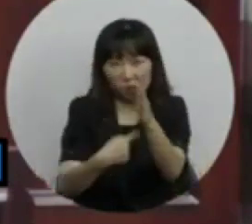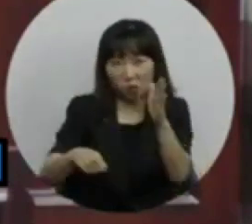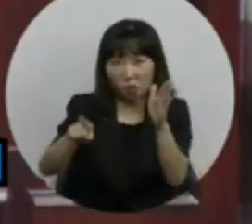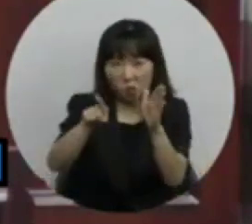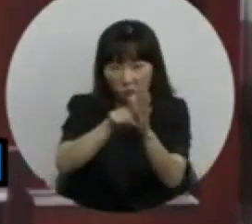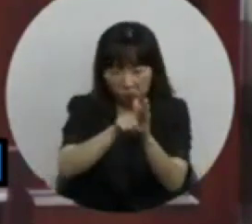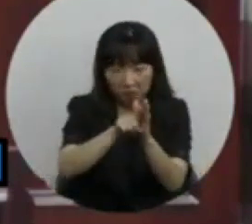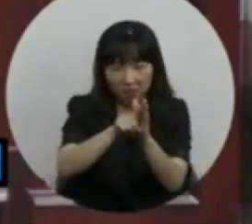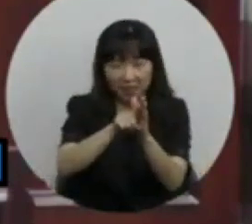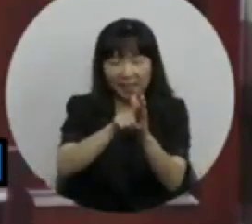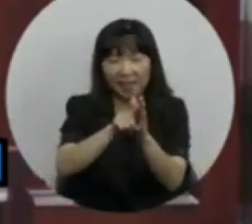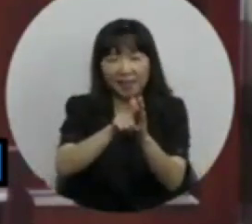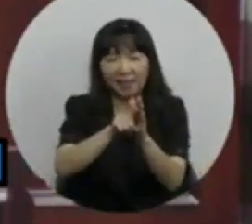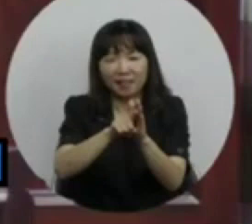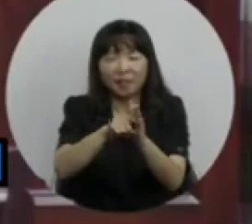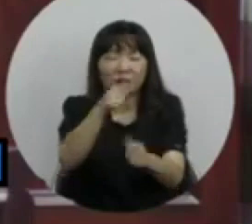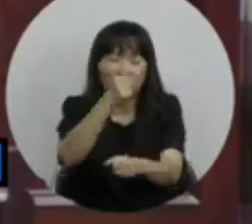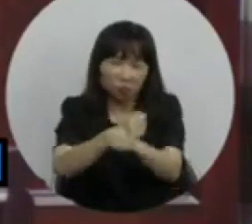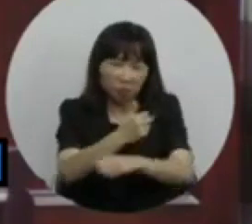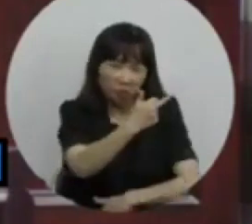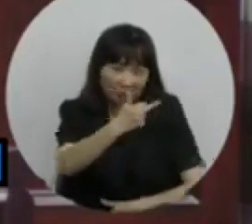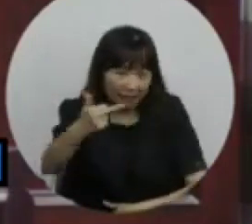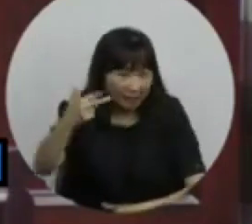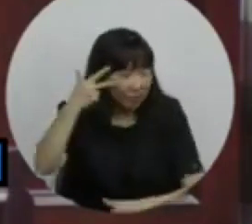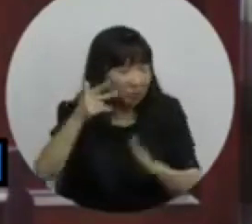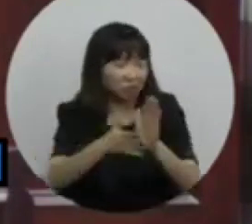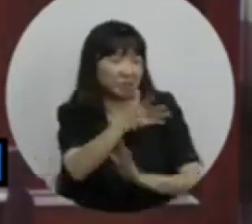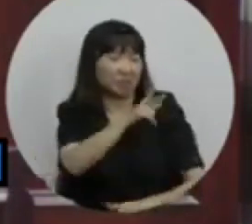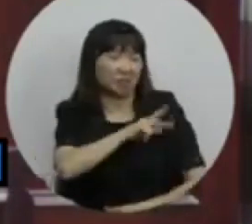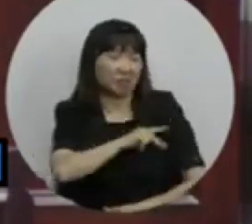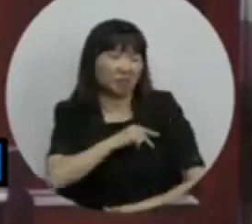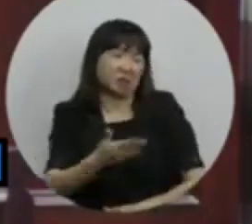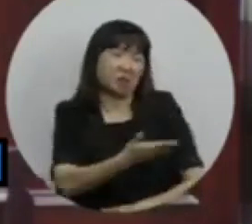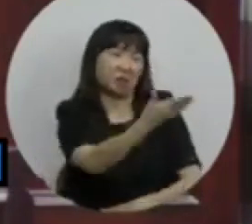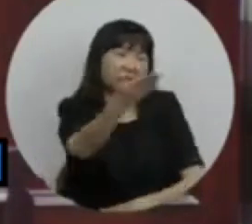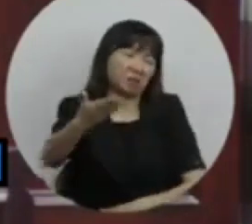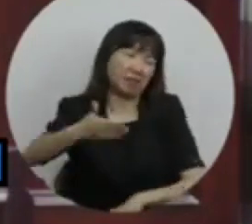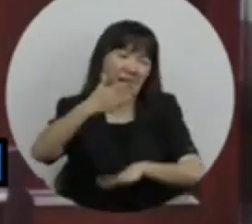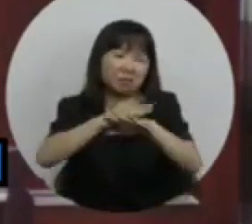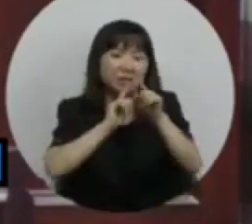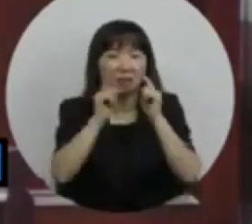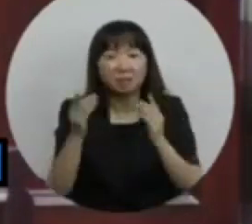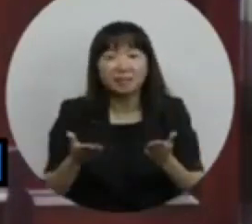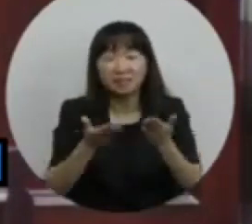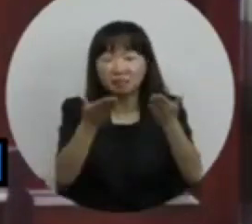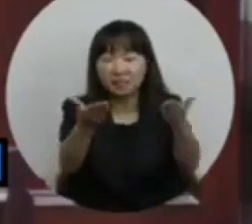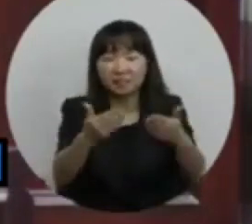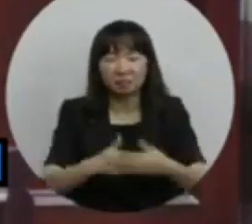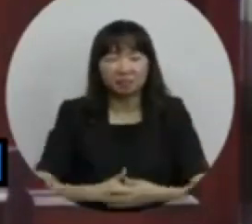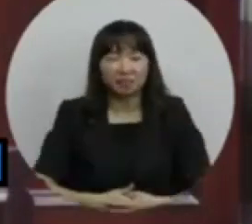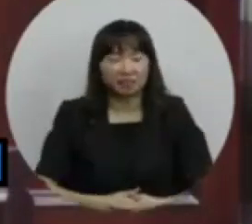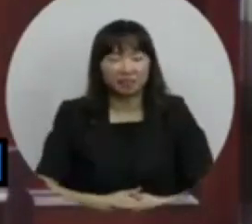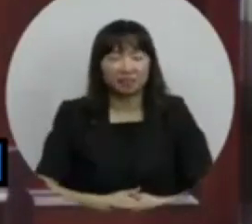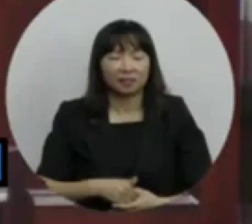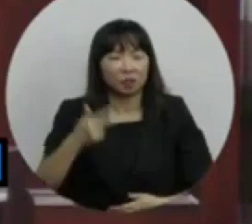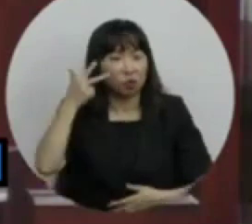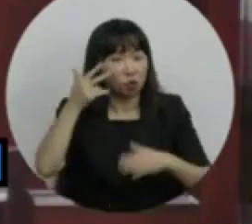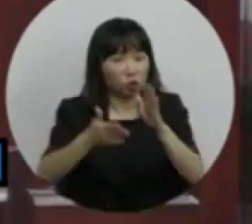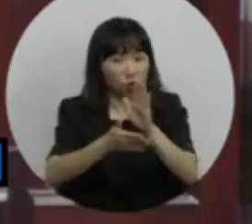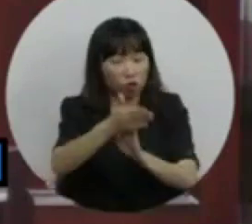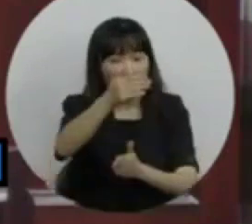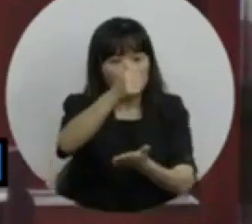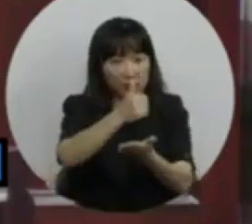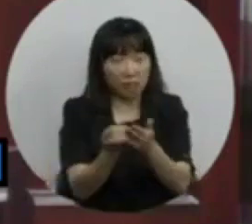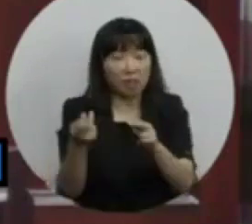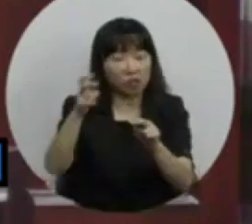다져준 의원님들께 다시 한번 깊은 감사의 말씀을 드립니다. 저는 여주시장으로